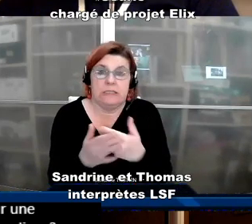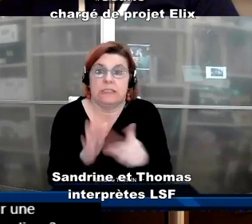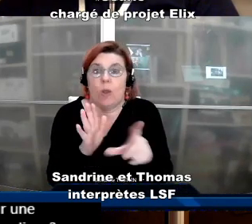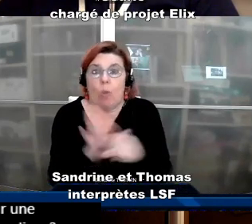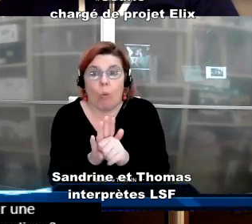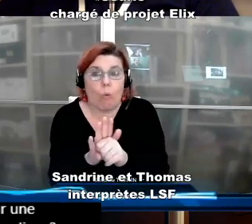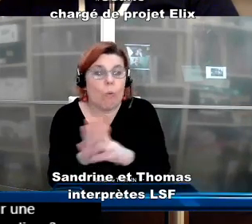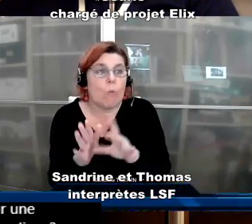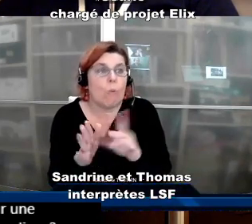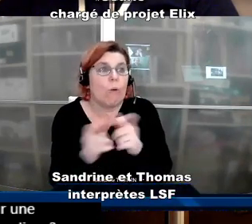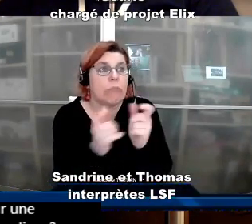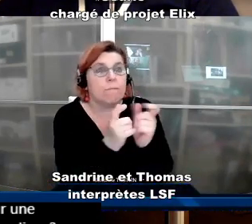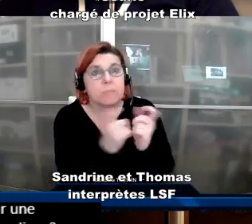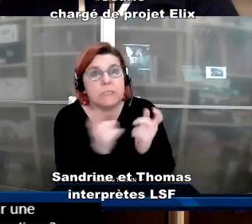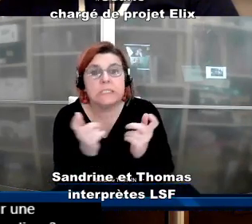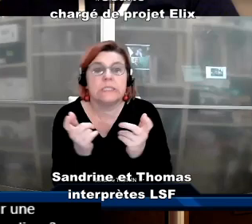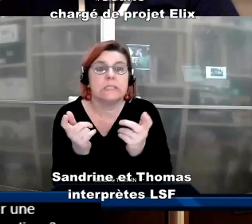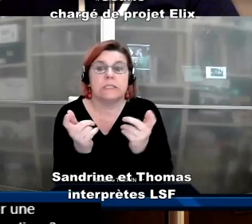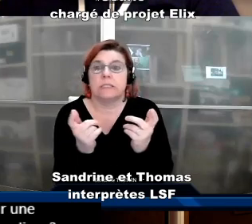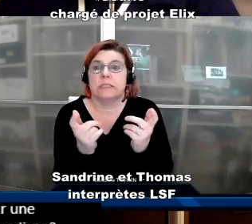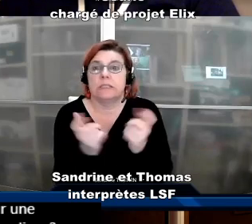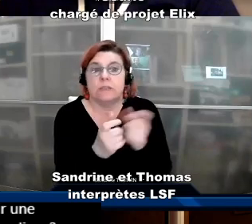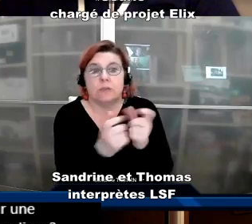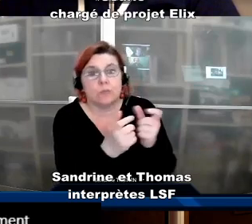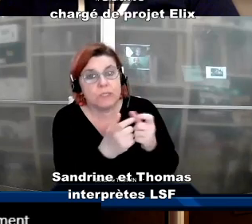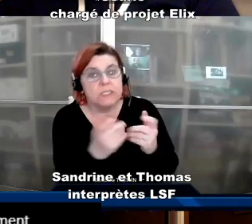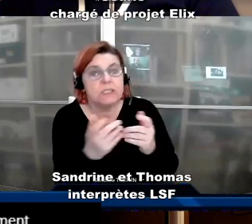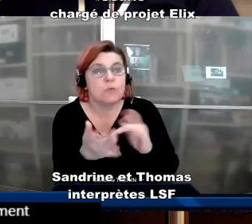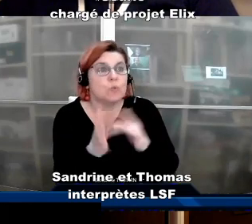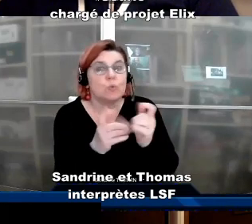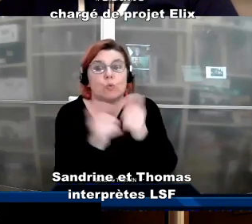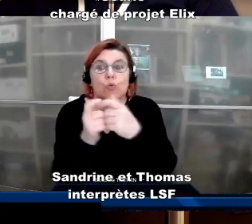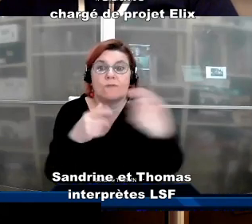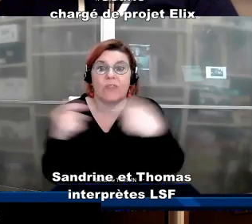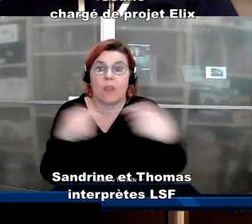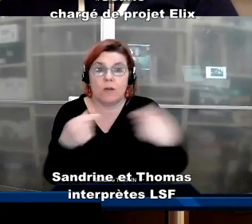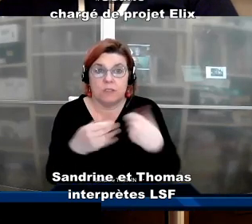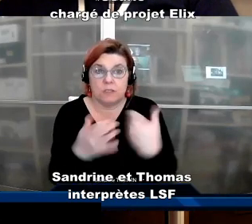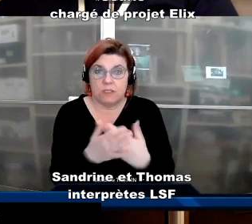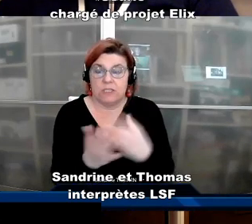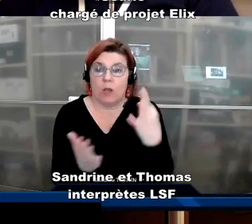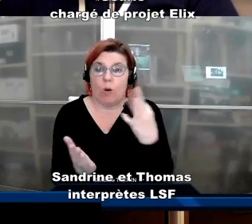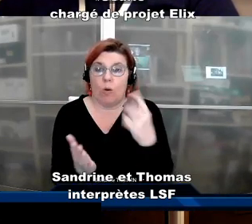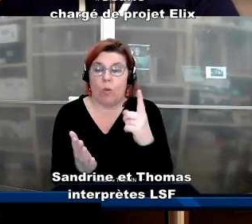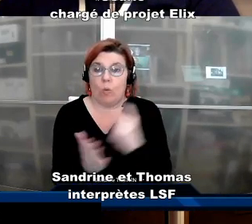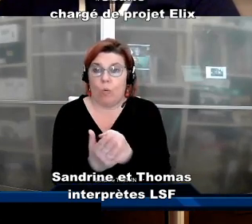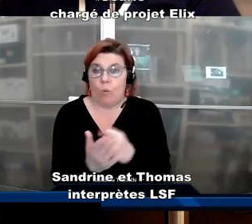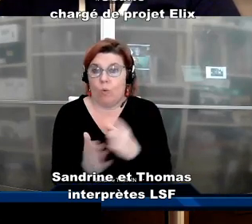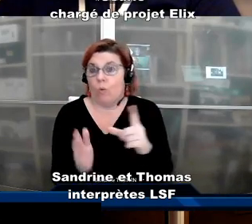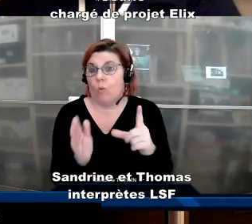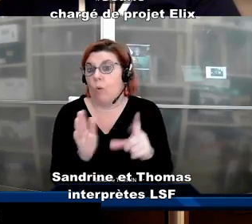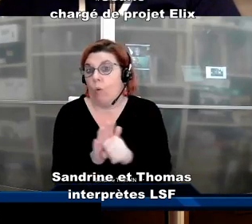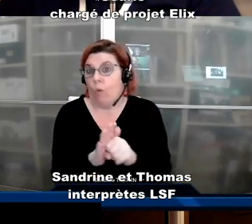les sociétés, les structures qui nous financent apparaissent sur notre logo.